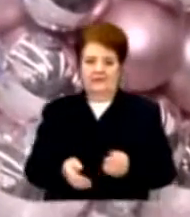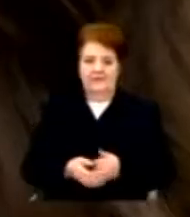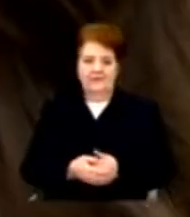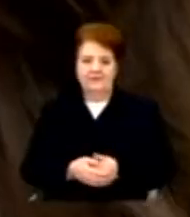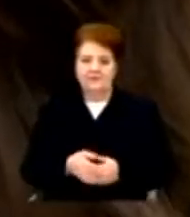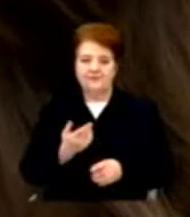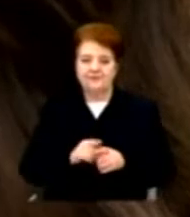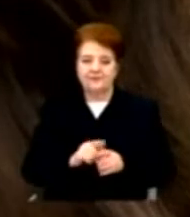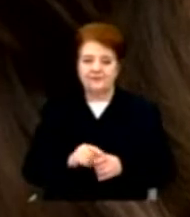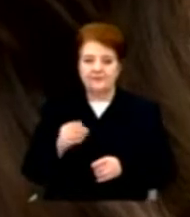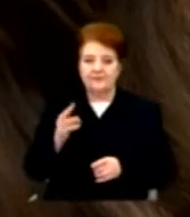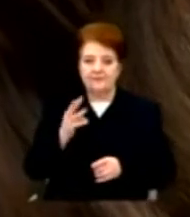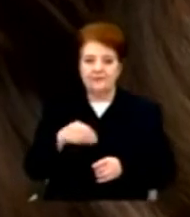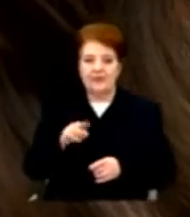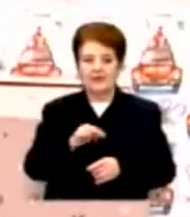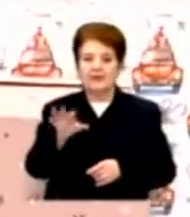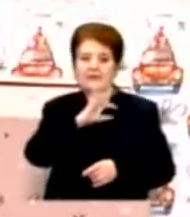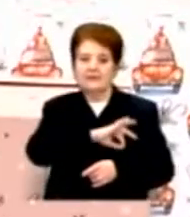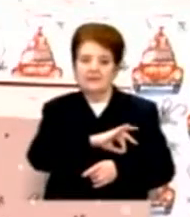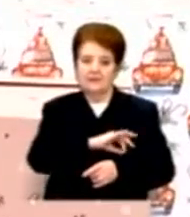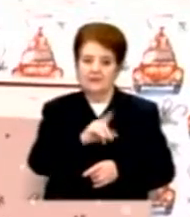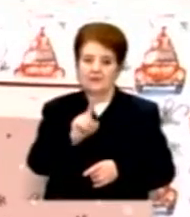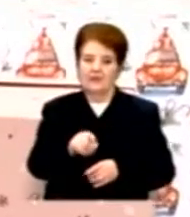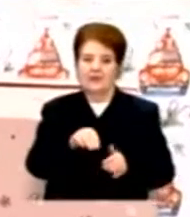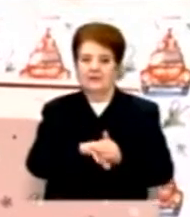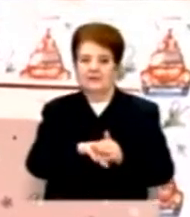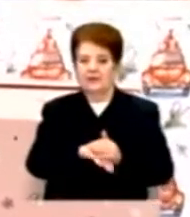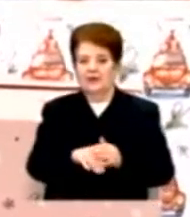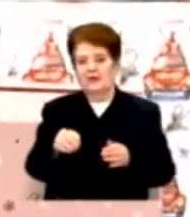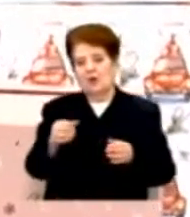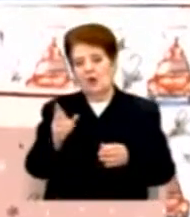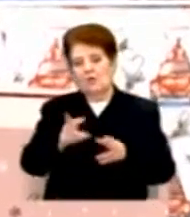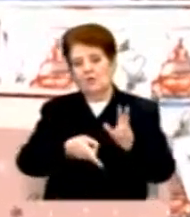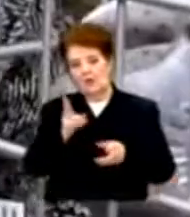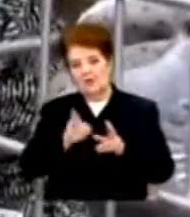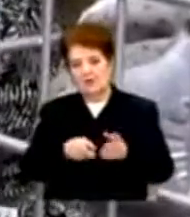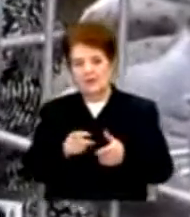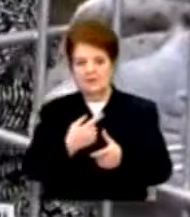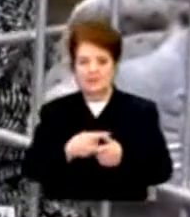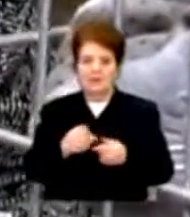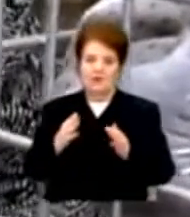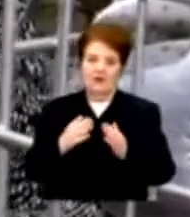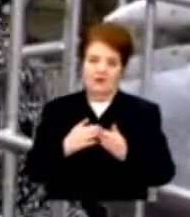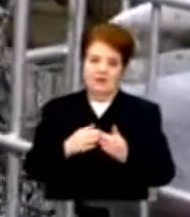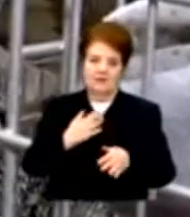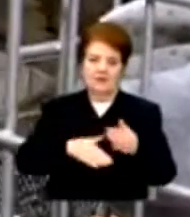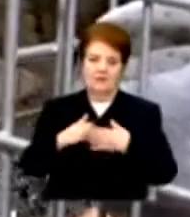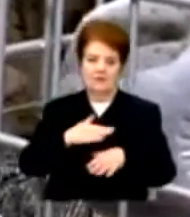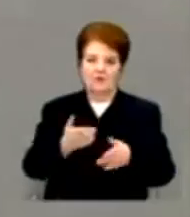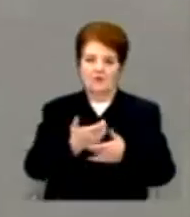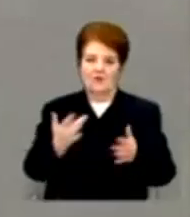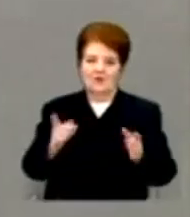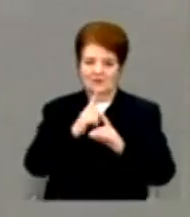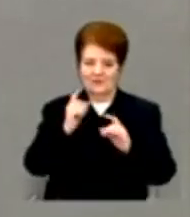în mod clar poate fi utilizat pentru depozitare în bucătărie sau în altă parte a casei. Consider că trebuie să ne bucurăm de orice